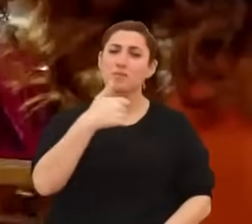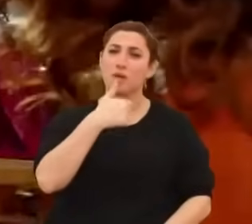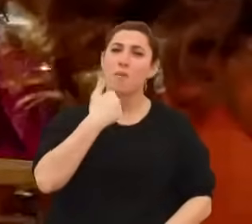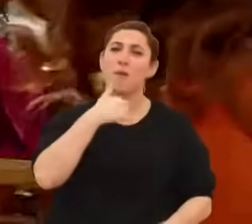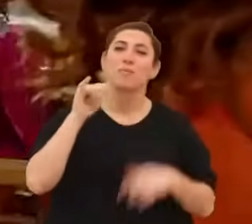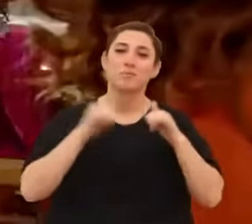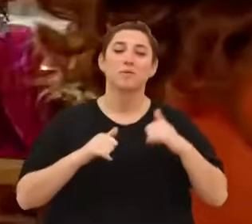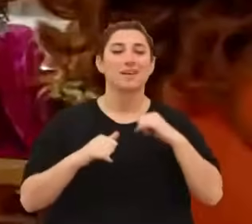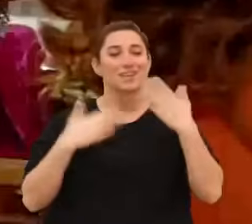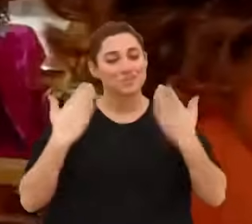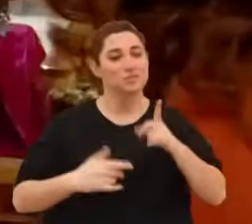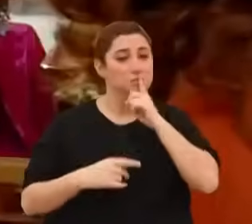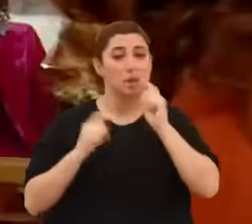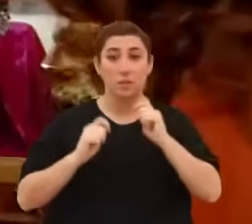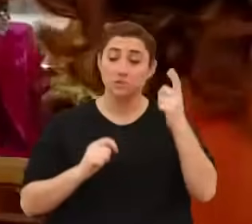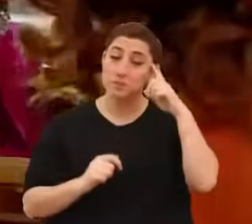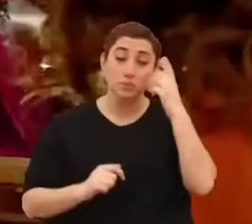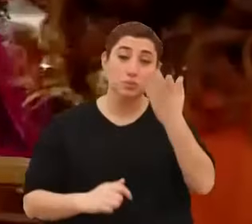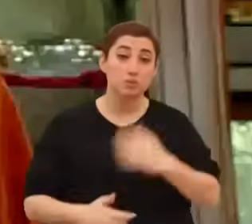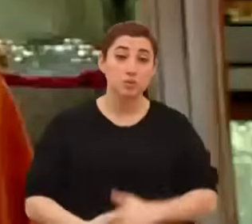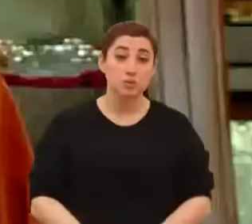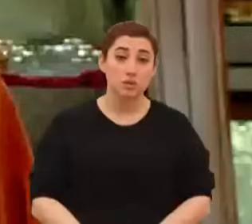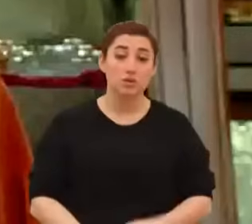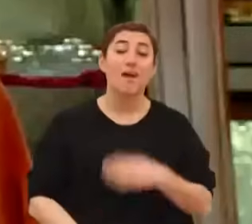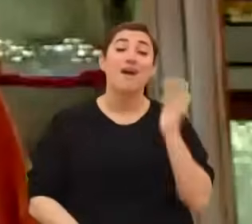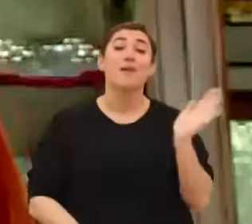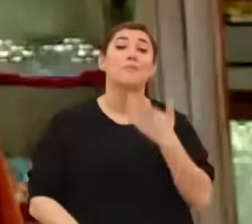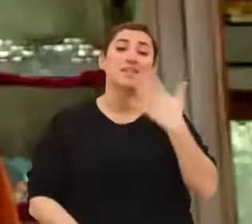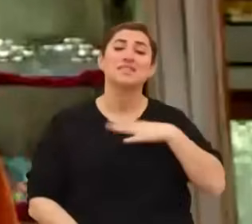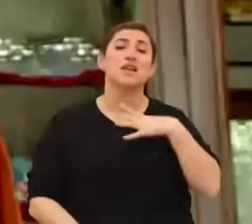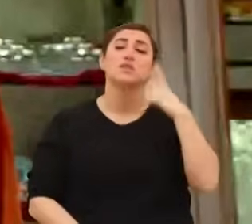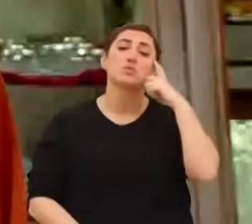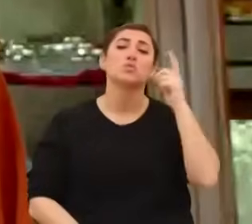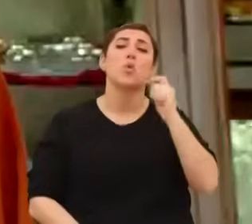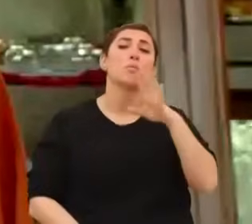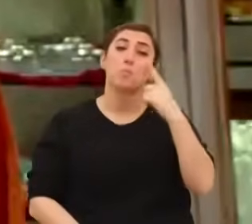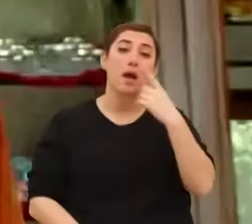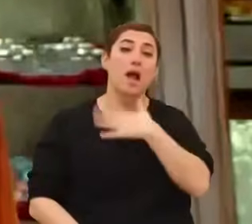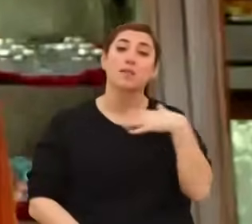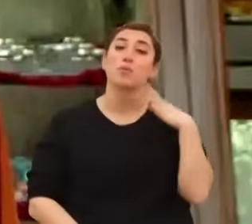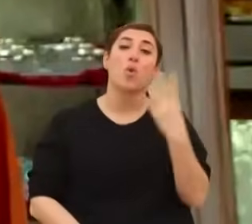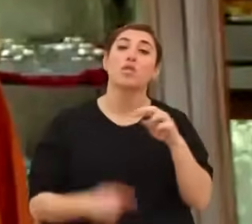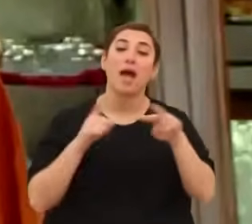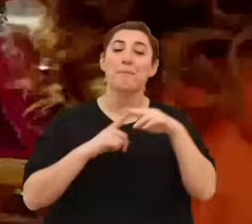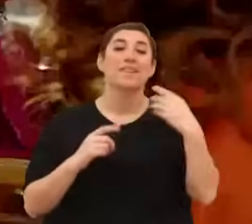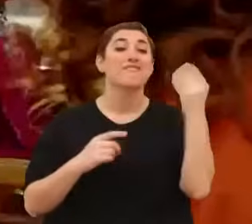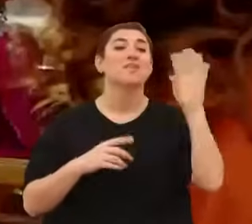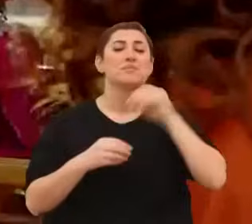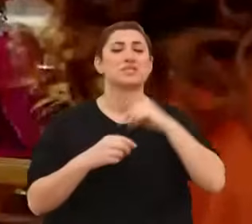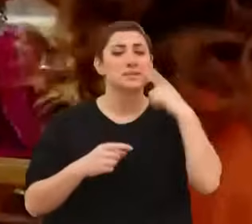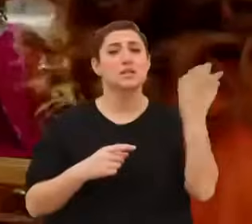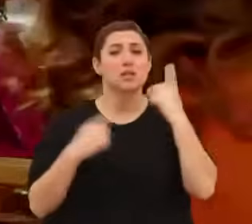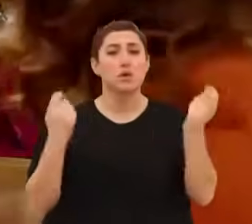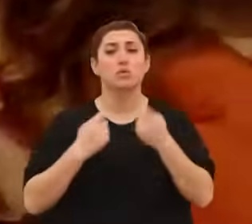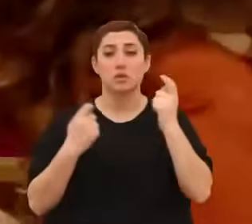babam abim kadar anlayışlı çıkacak mı acaba? Bir düşünsene yani. Aman isterse çıkmasın. Bak anneme ne oldu? Ahmet'e vermemek için senelerce